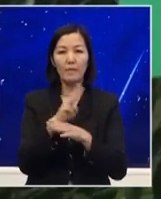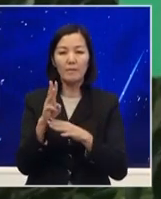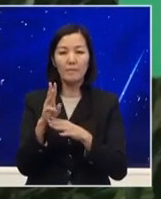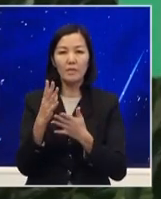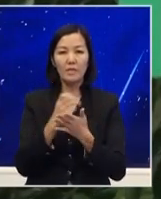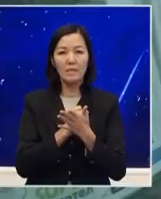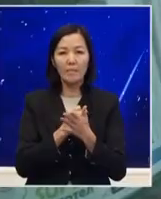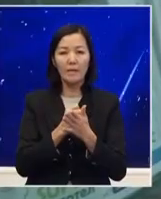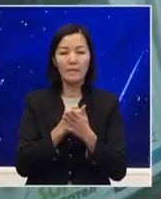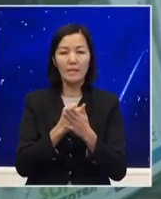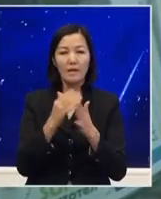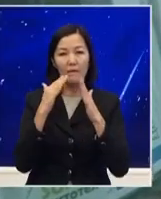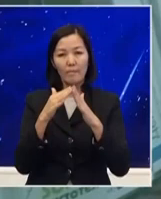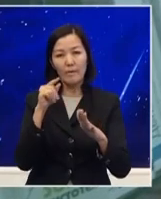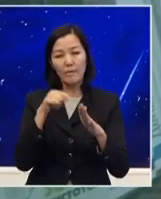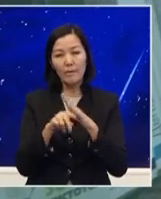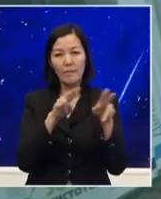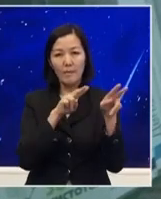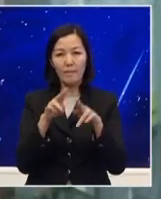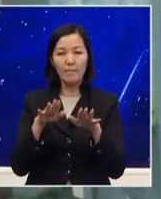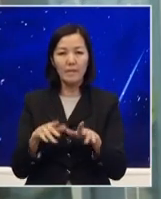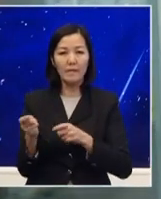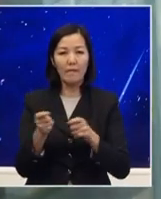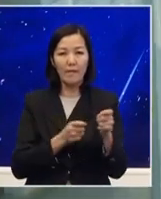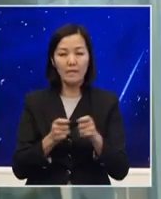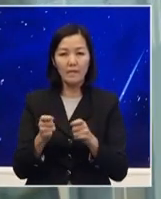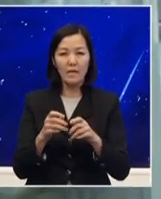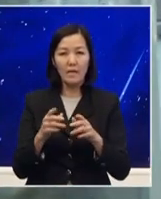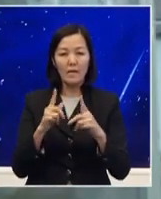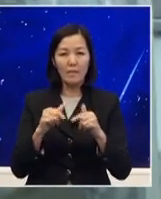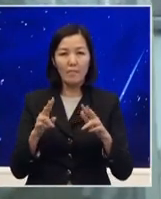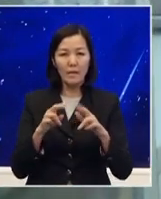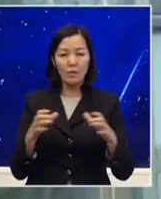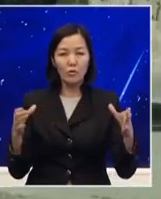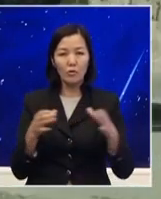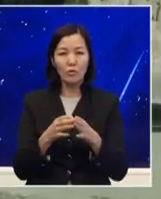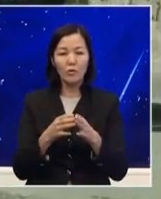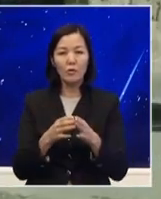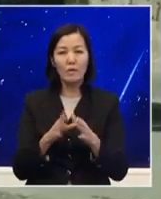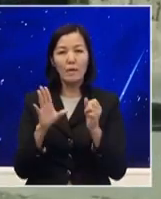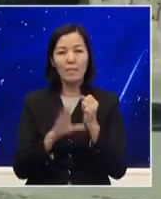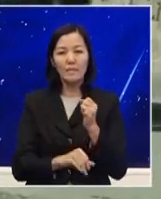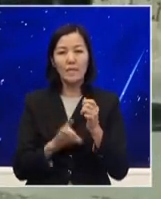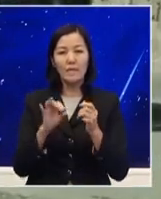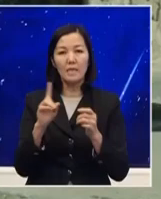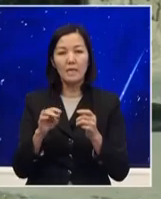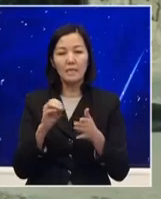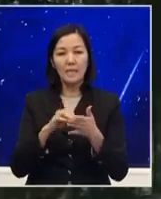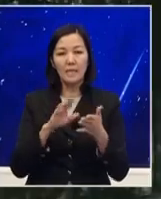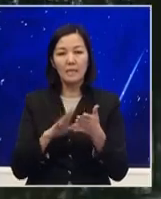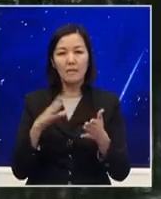медикаментами. Цены на препараты находятся под контролем местных властей и мониторинговых групп. Стоит отметить, в последний раз здесь было